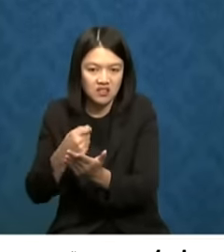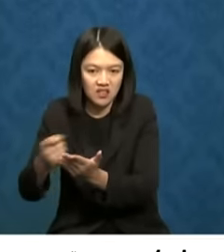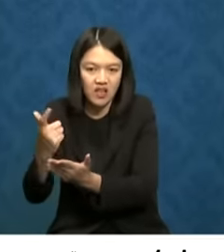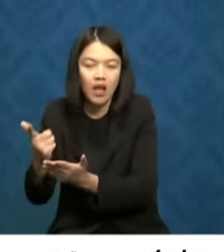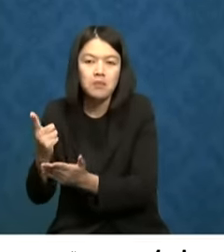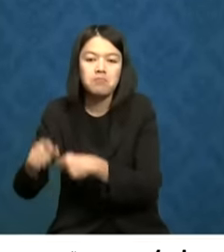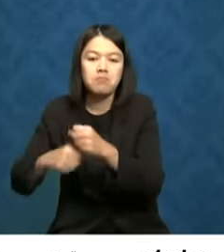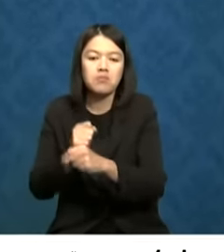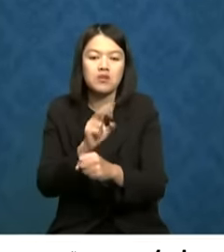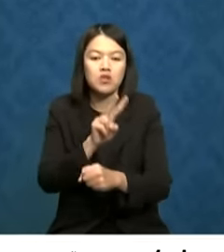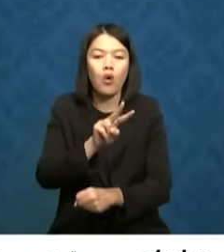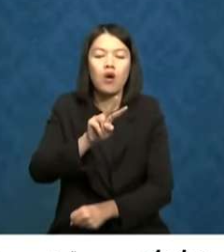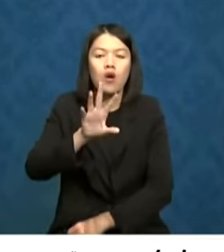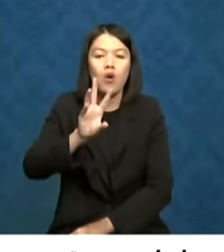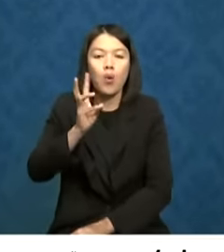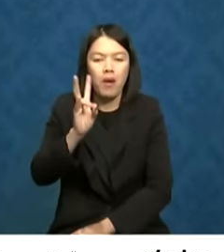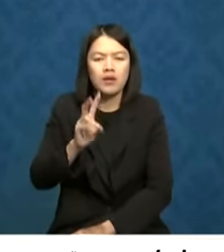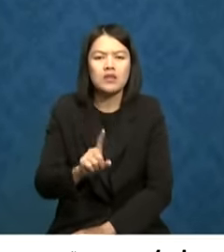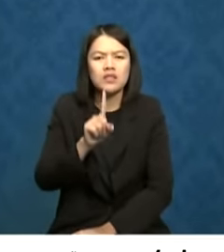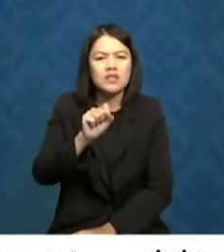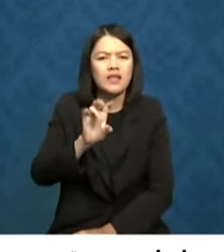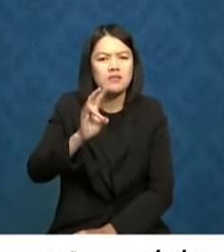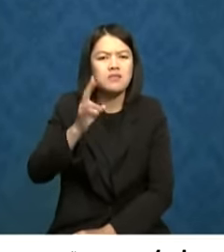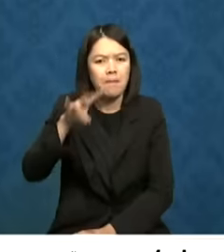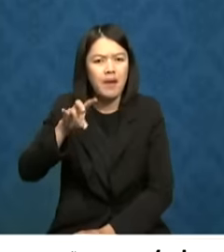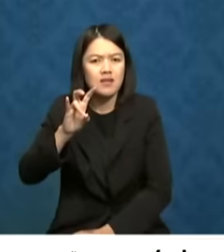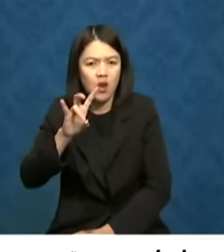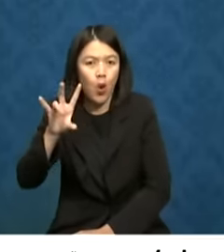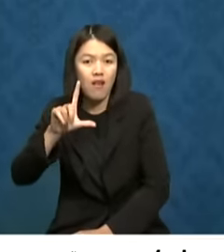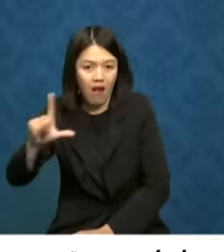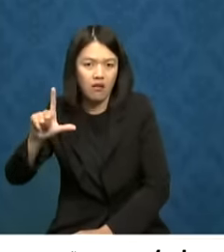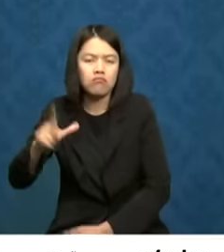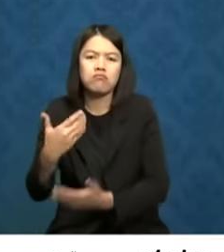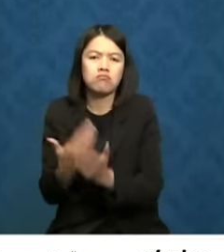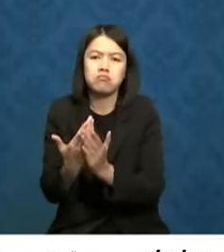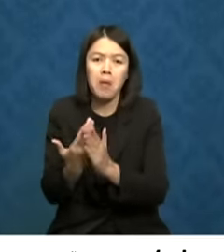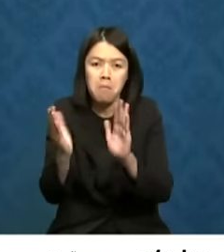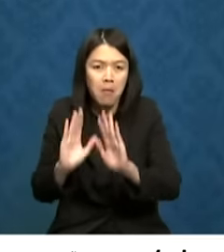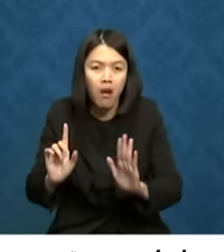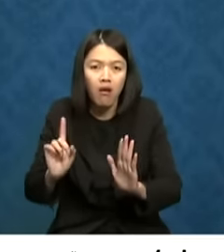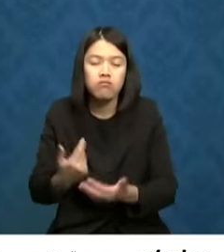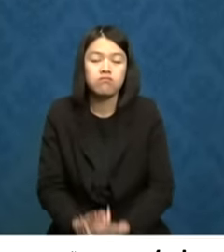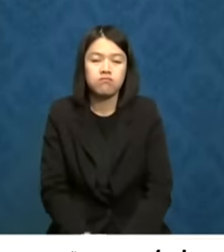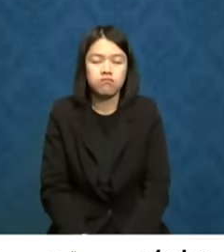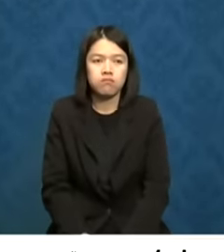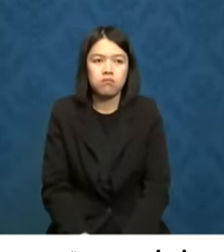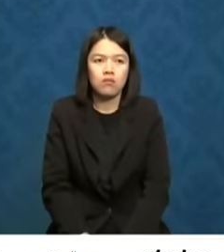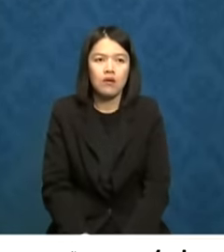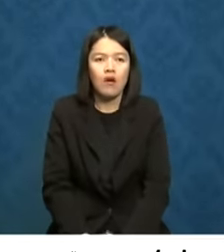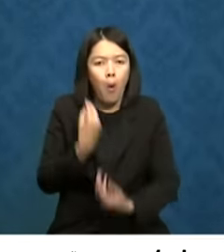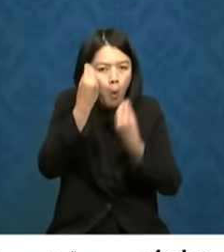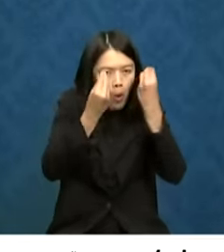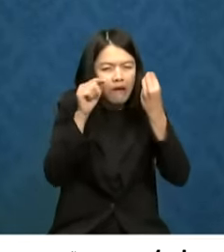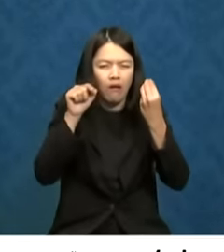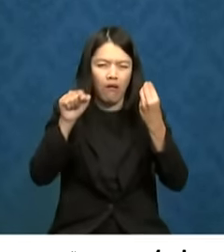2568 187 700ล้านนั้นจะออกมาในรูปแบบไหนด้วยความสับสน